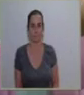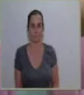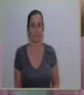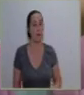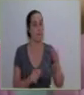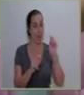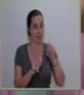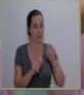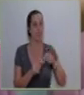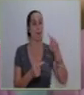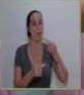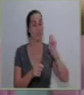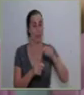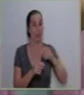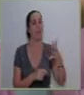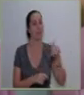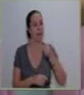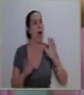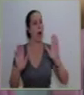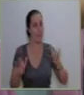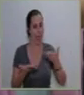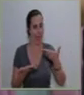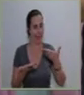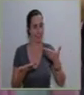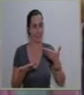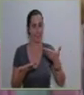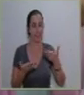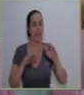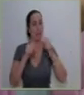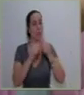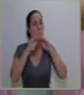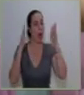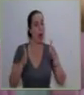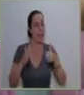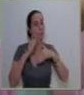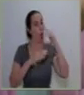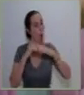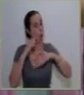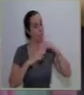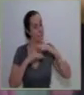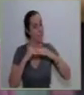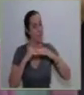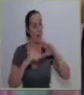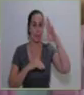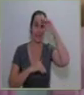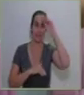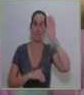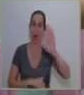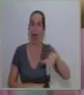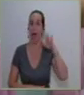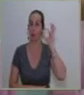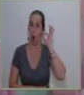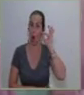פטיש, מסמר, ניקח מהר. סוכה, לבנות